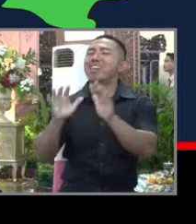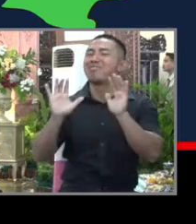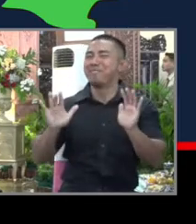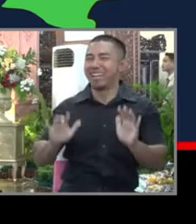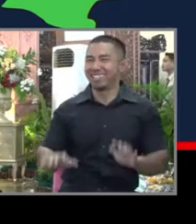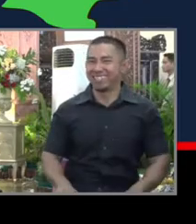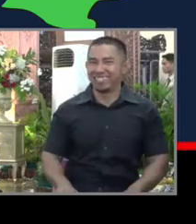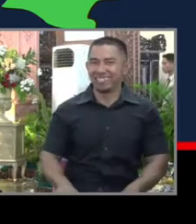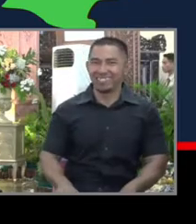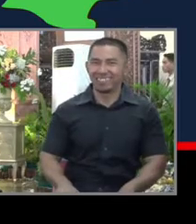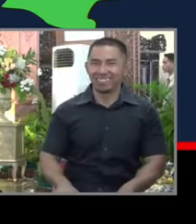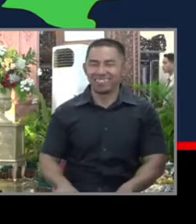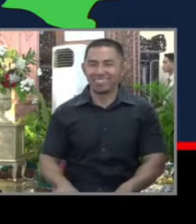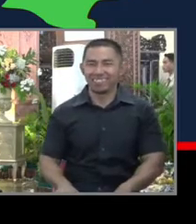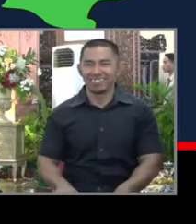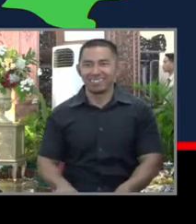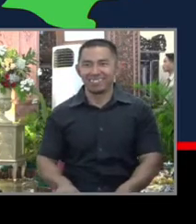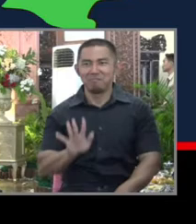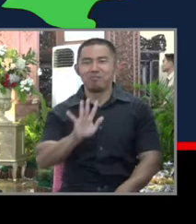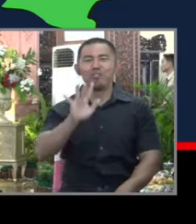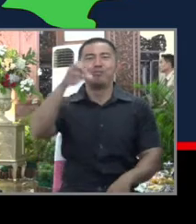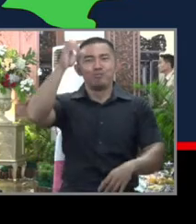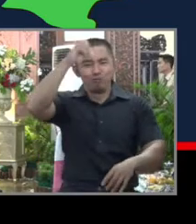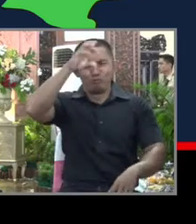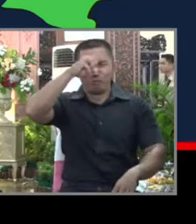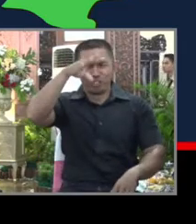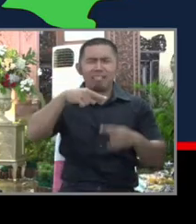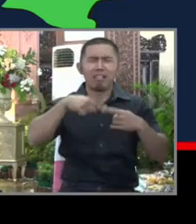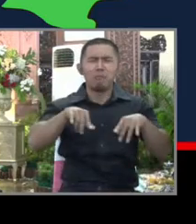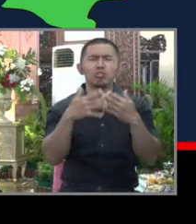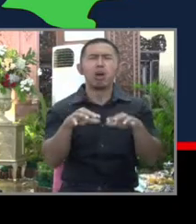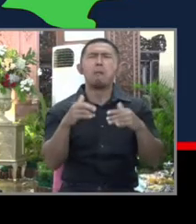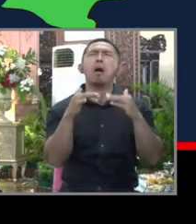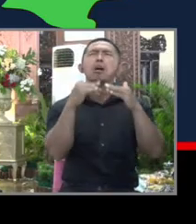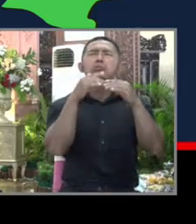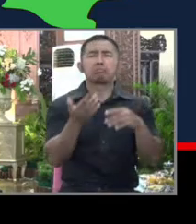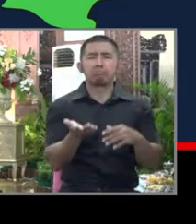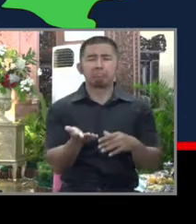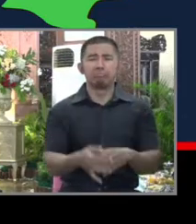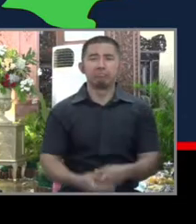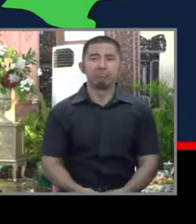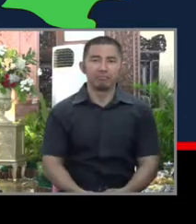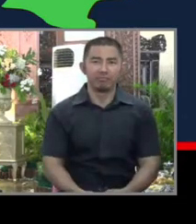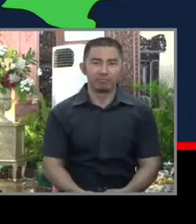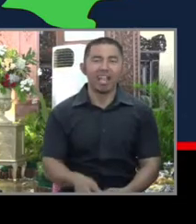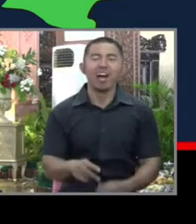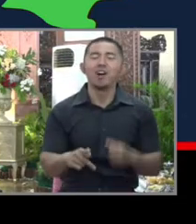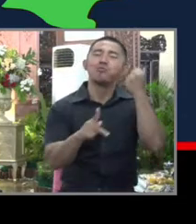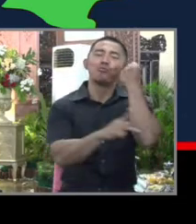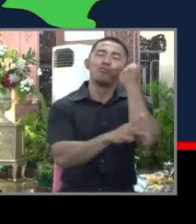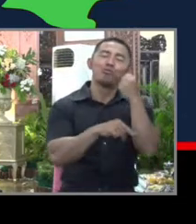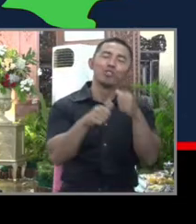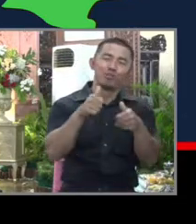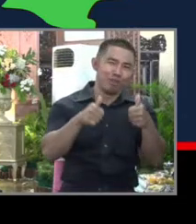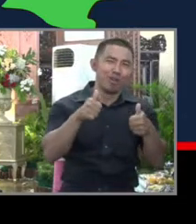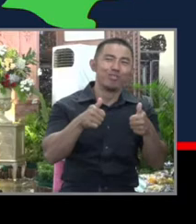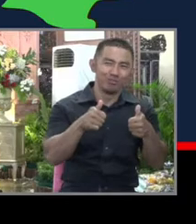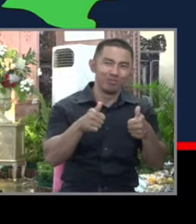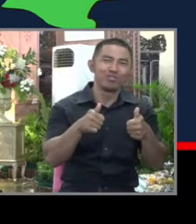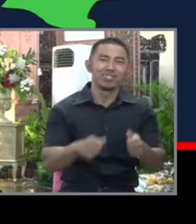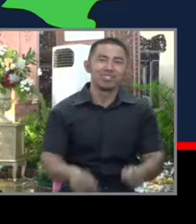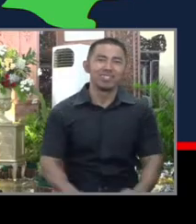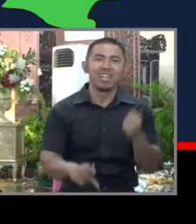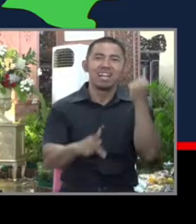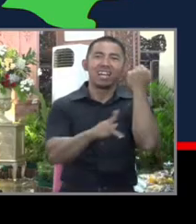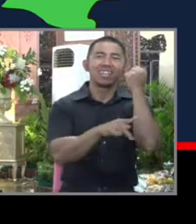urung udan toh. Kabeh banjir kono rungudan iki mesake ini. Kudus ini bagus rendah. Kudus ini trennya sudah